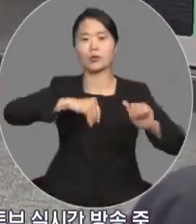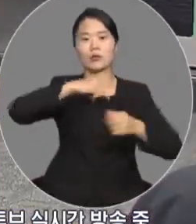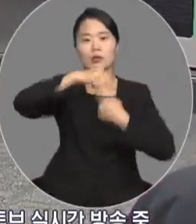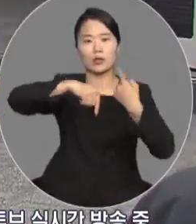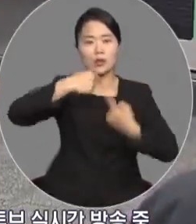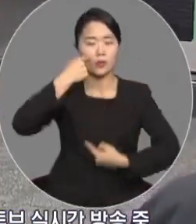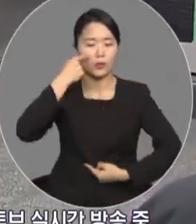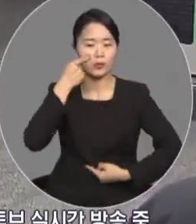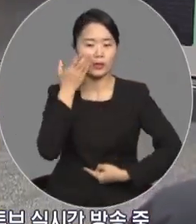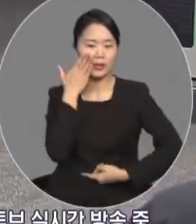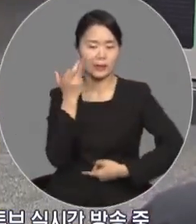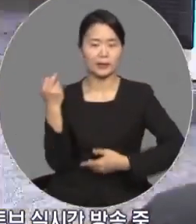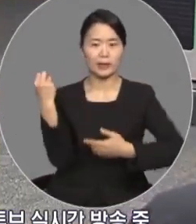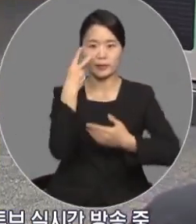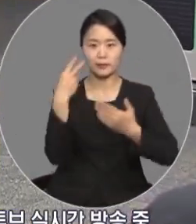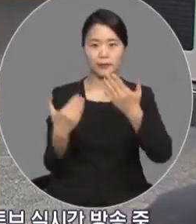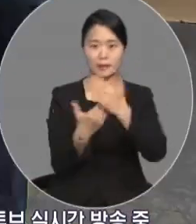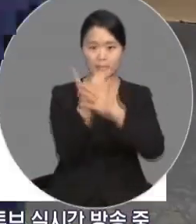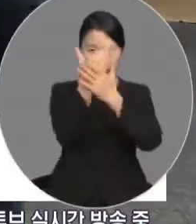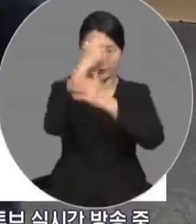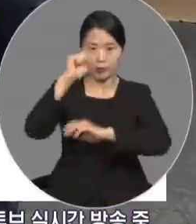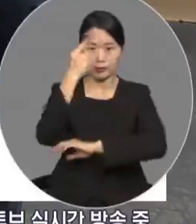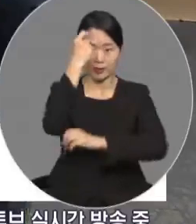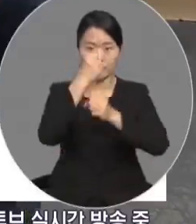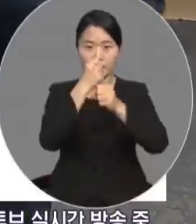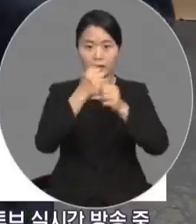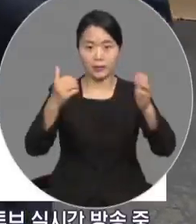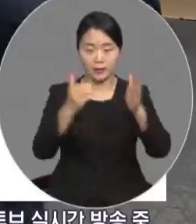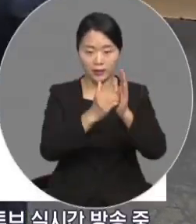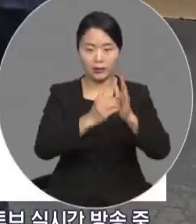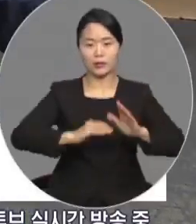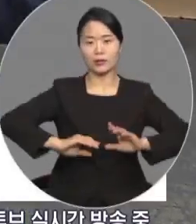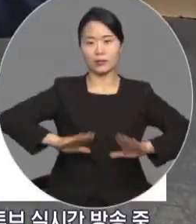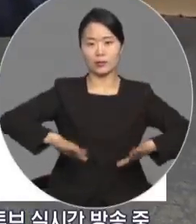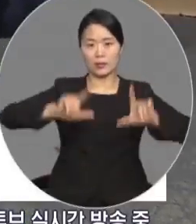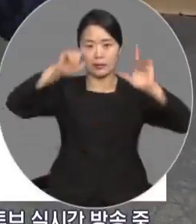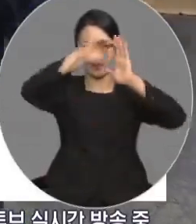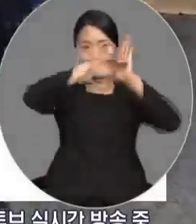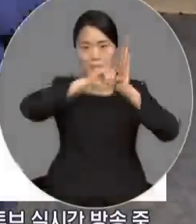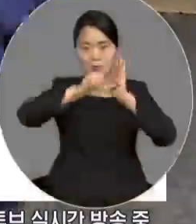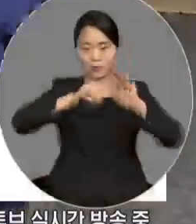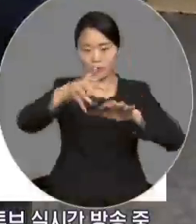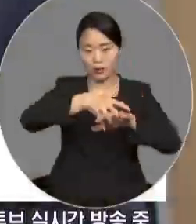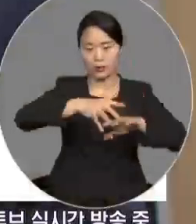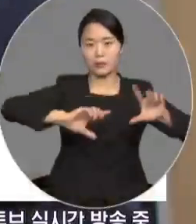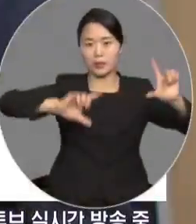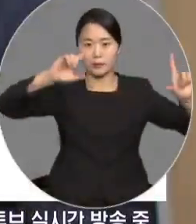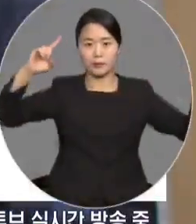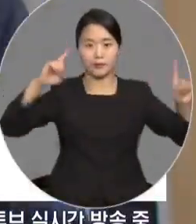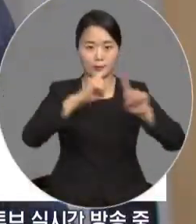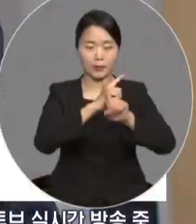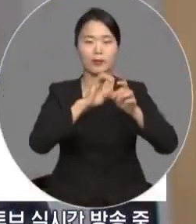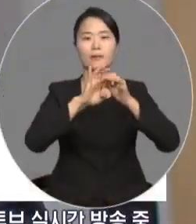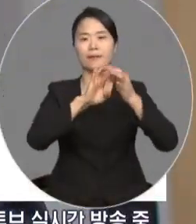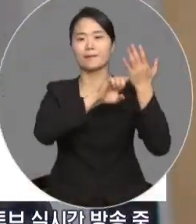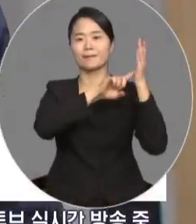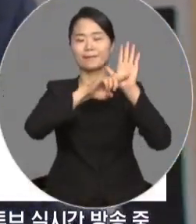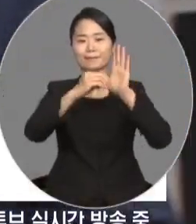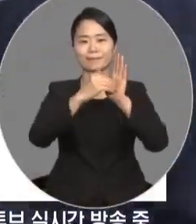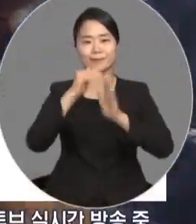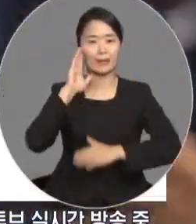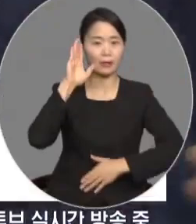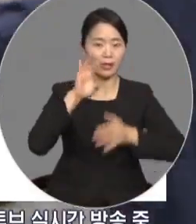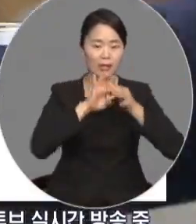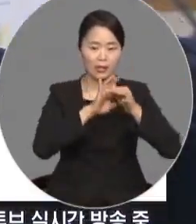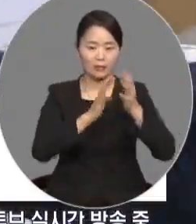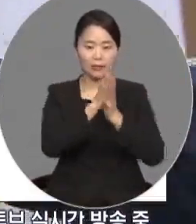발판을 마련했다며 후반기 조직 개편 계획을 발표했습니다. 미래 60년을 대비할 기반 조성과 시민